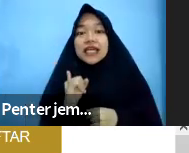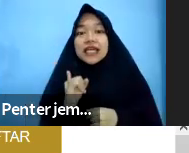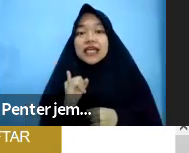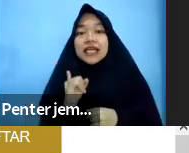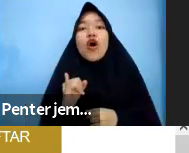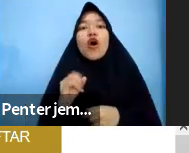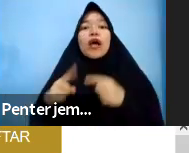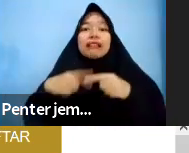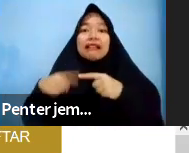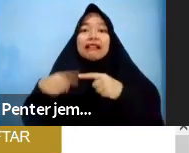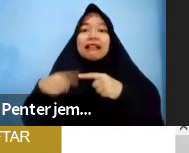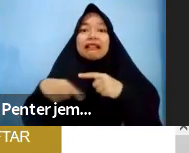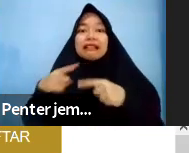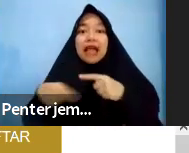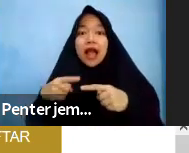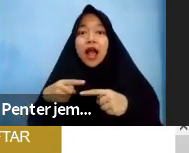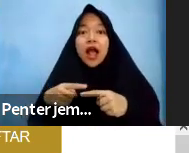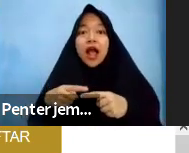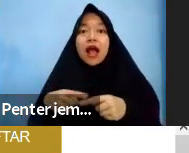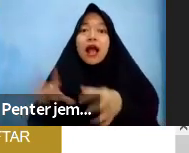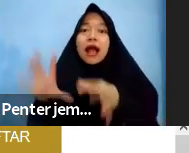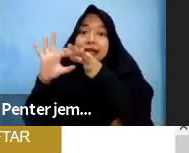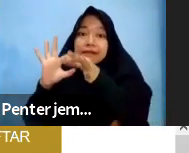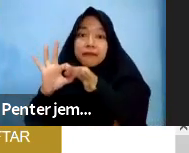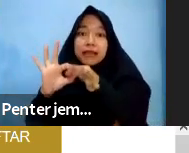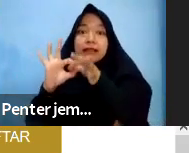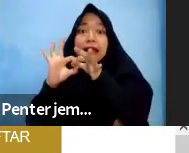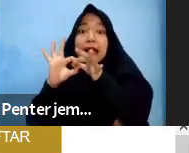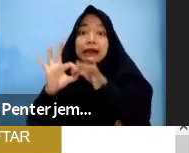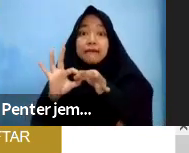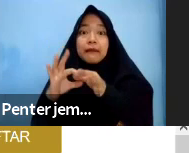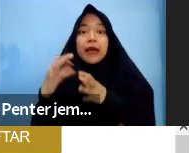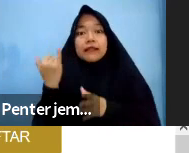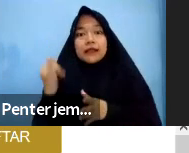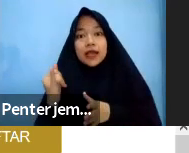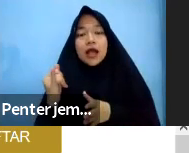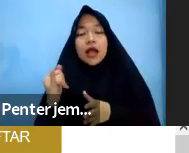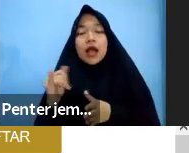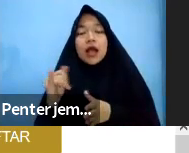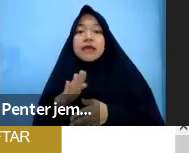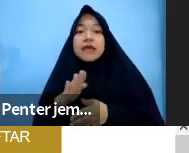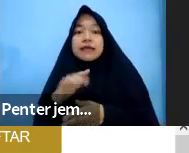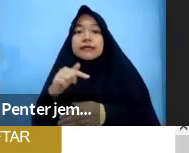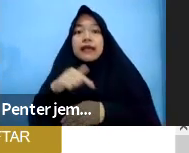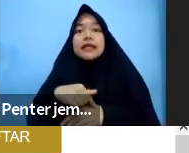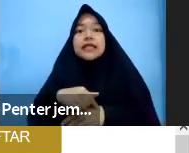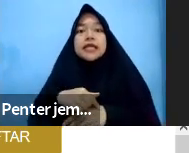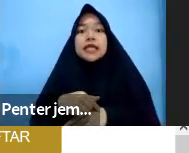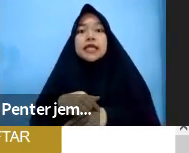kali ini adalah gawanda dengarkan percakapan berikut